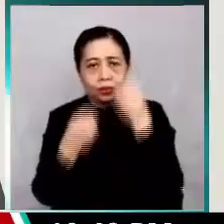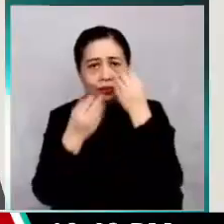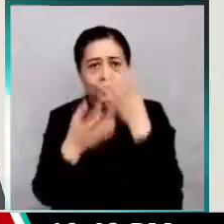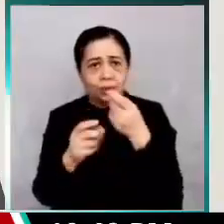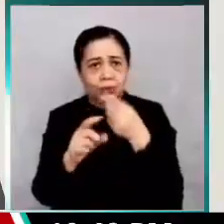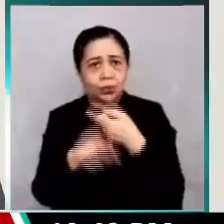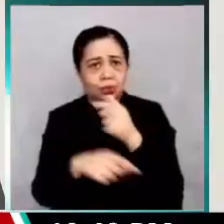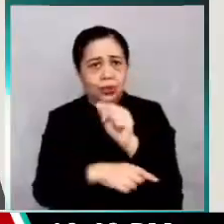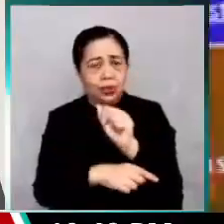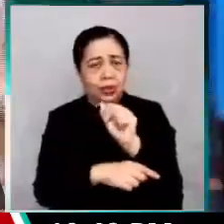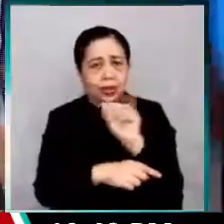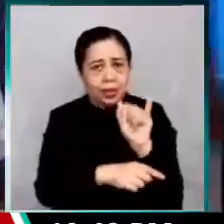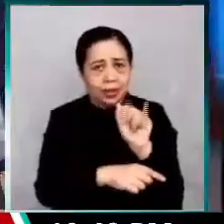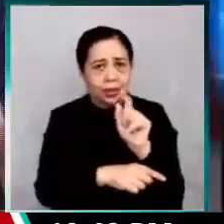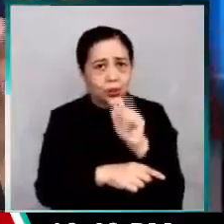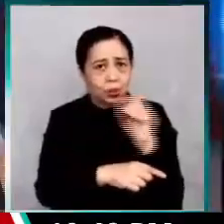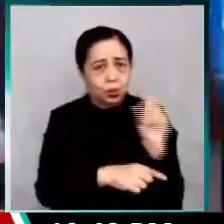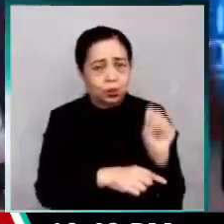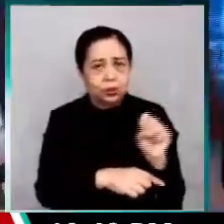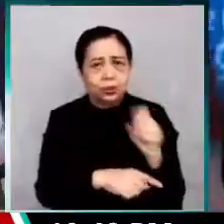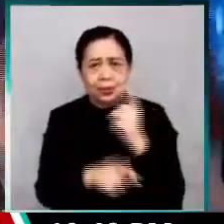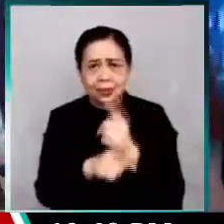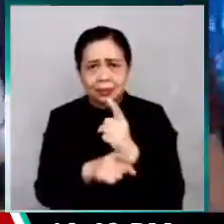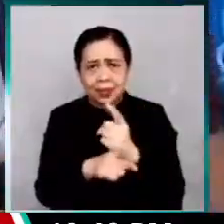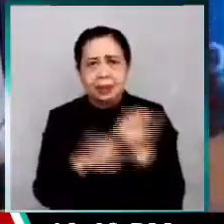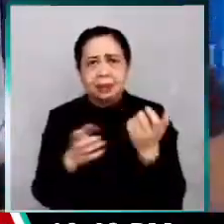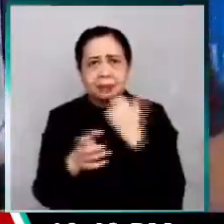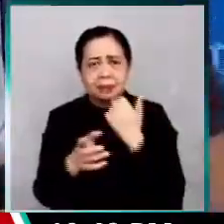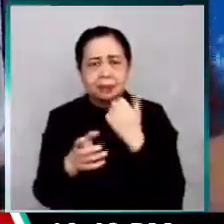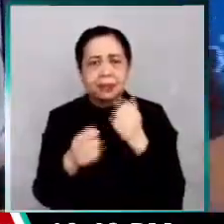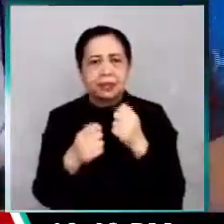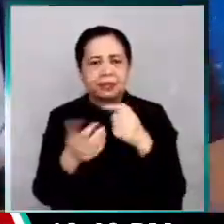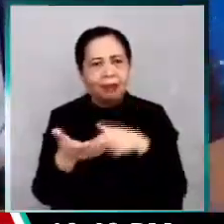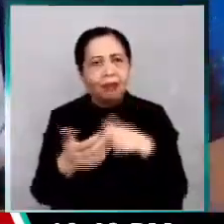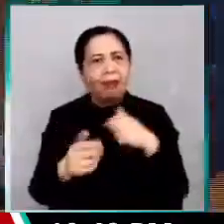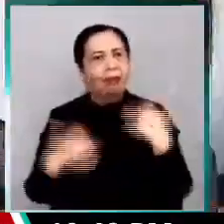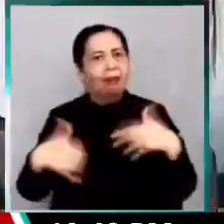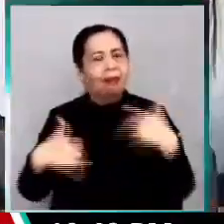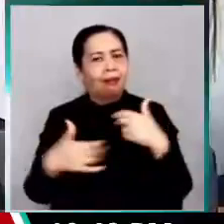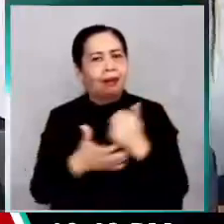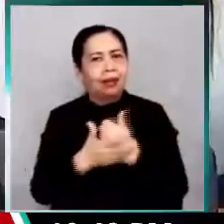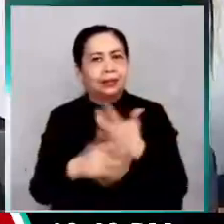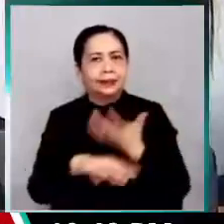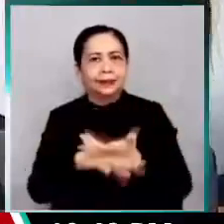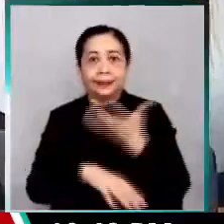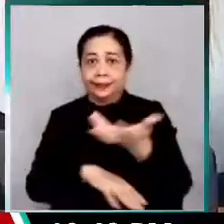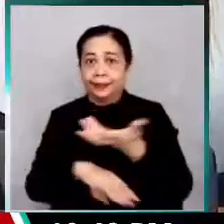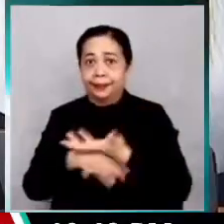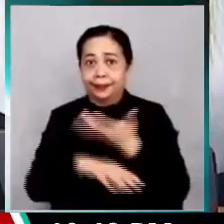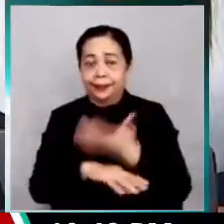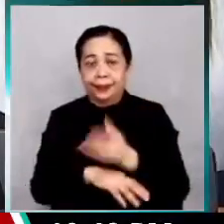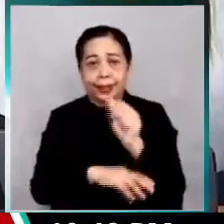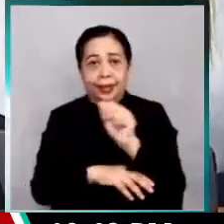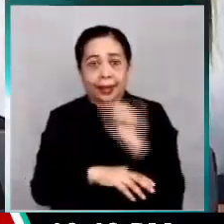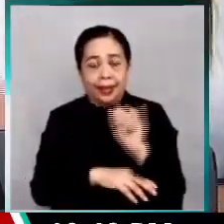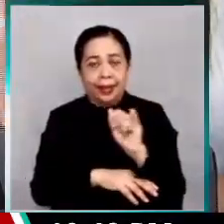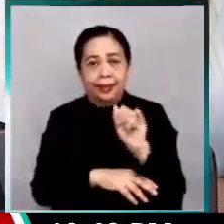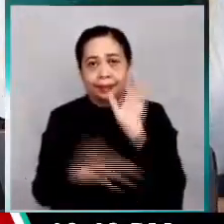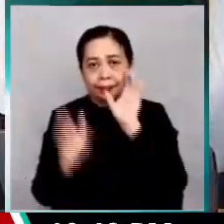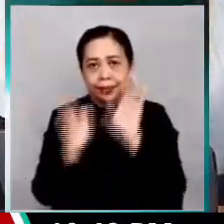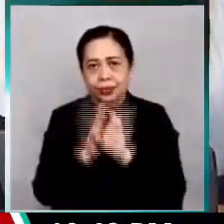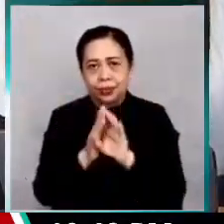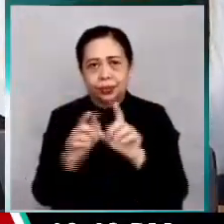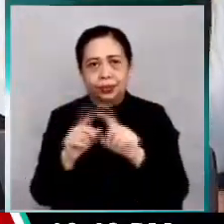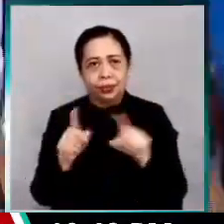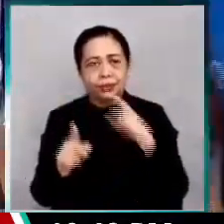AI tools ay tama. Maaaring nakakaaliw o pwede rin namang makapanlindang ang mga AI-generated images. Pero ayon sa isang